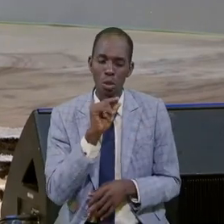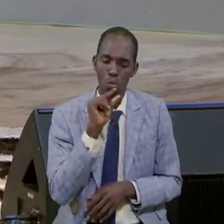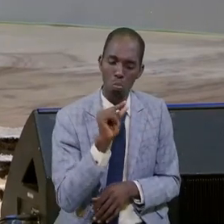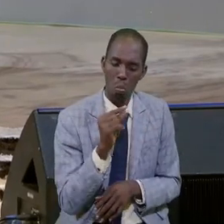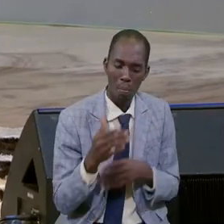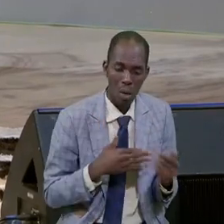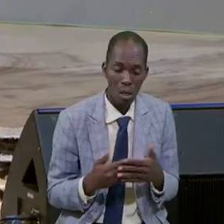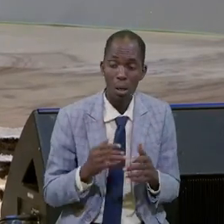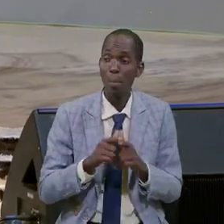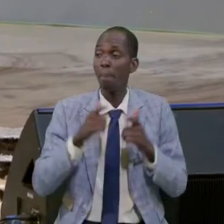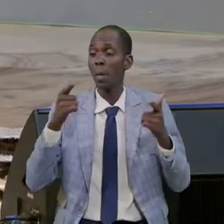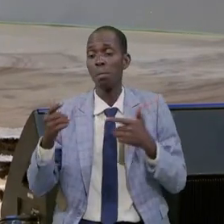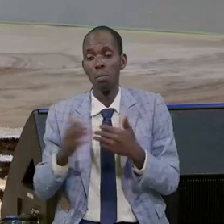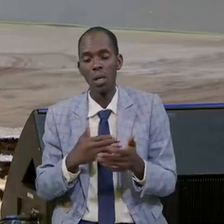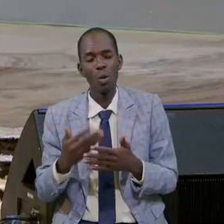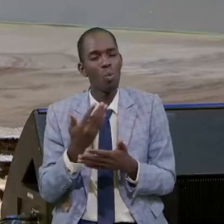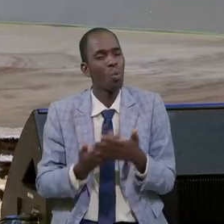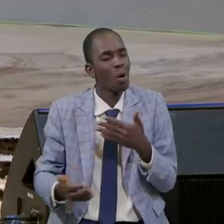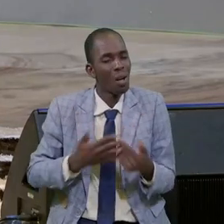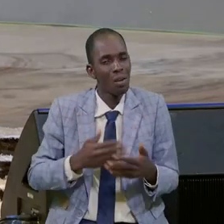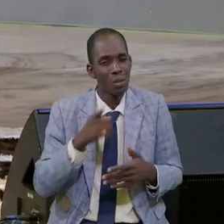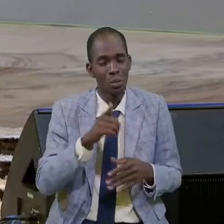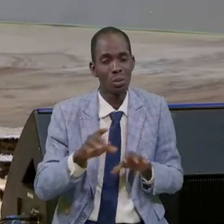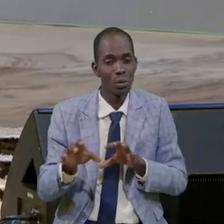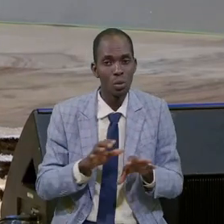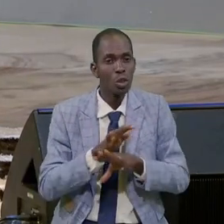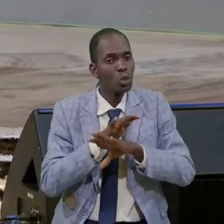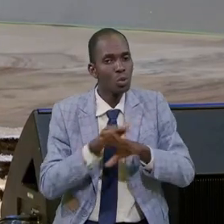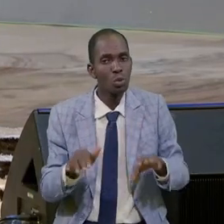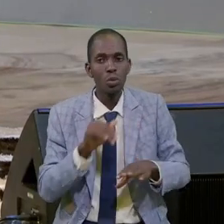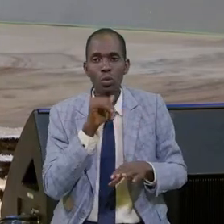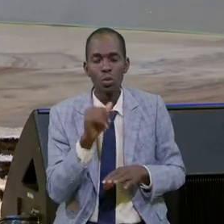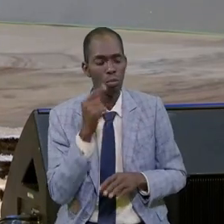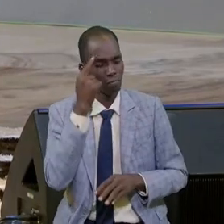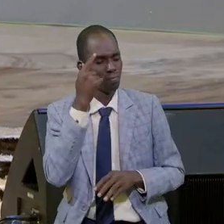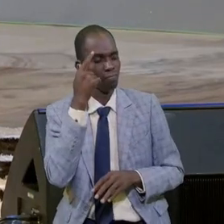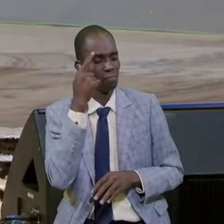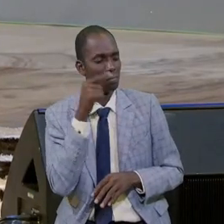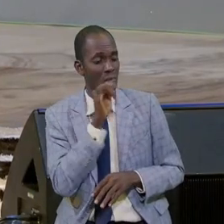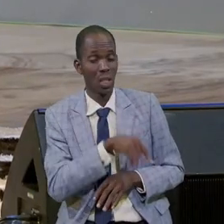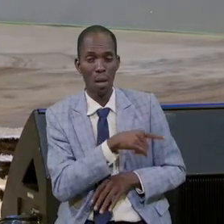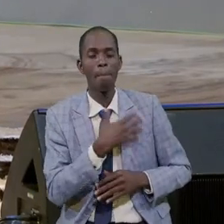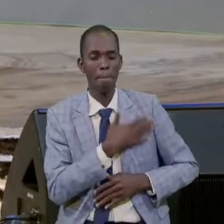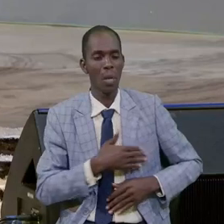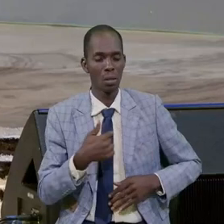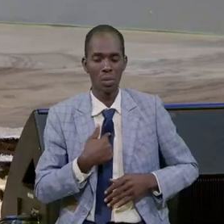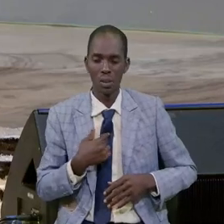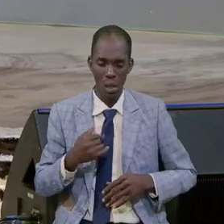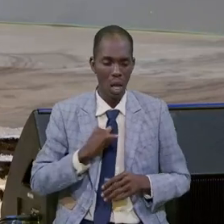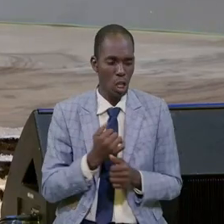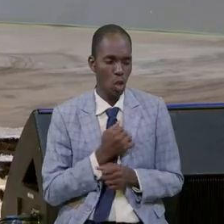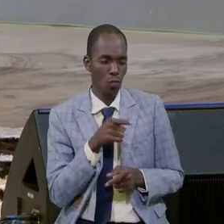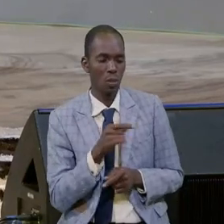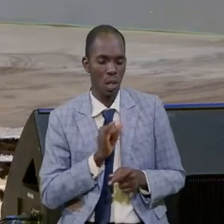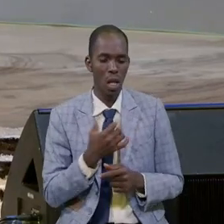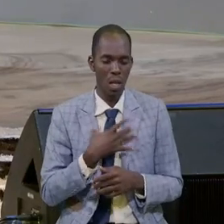quoi que vous fassiez, les moindres choses, les grandes choses, il ne faut pas seulement considérer que ceci me plaît, j'aime ceci, alors je vais